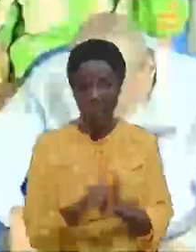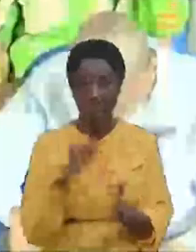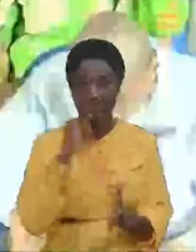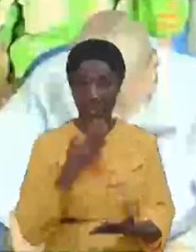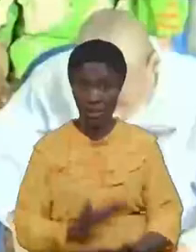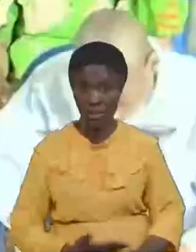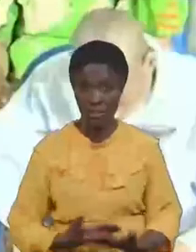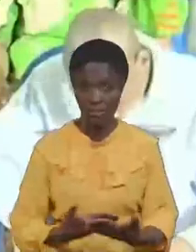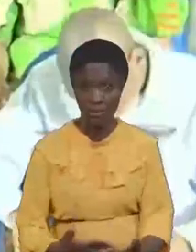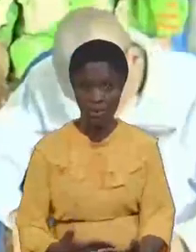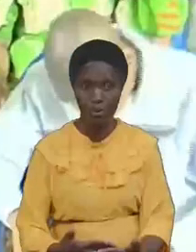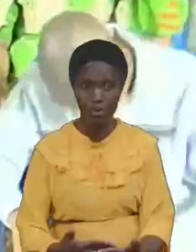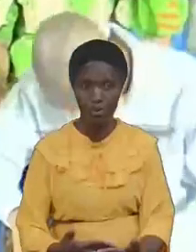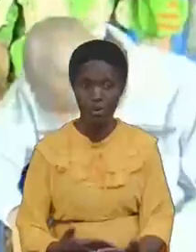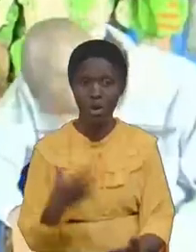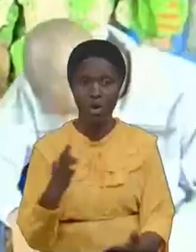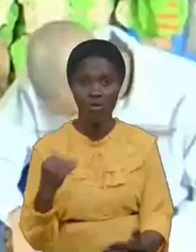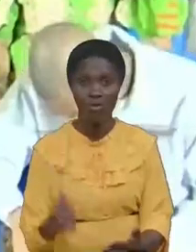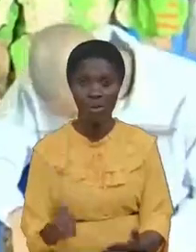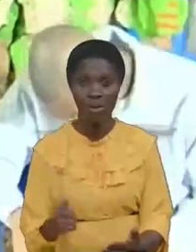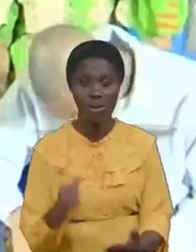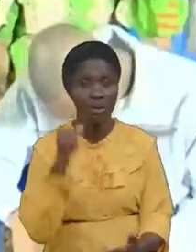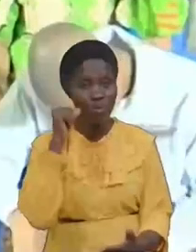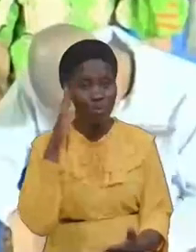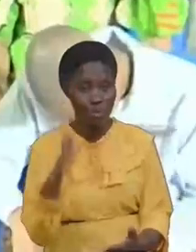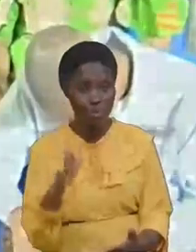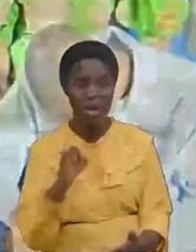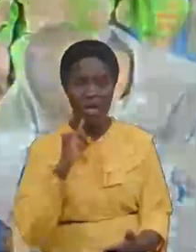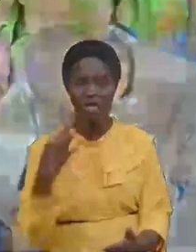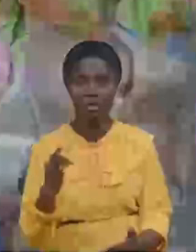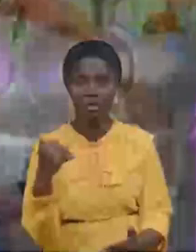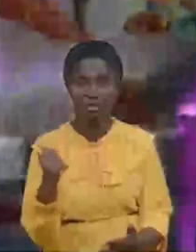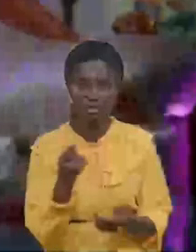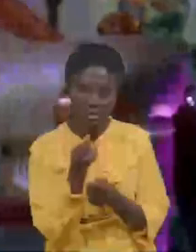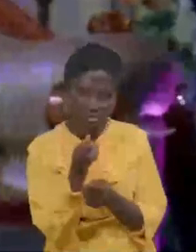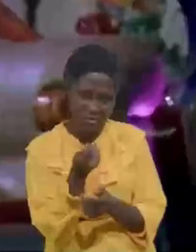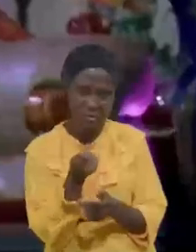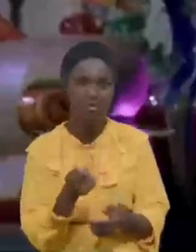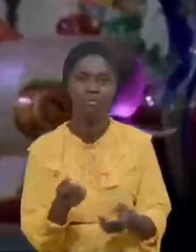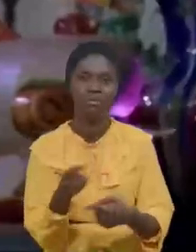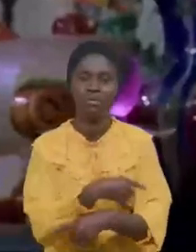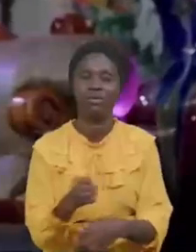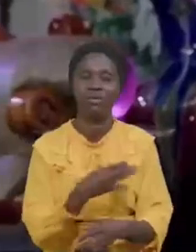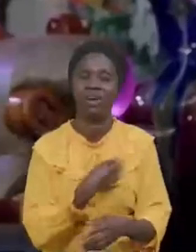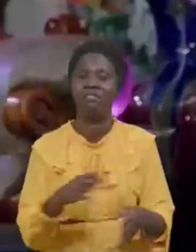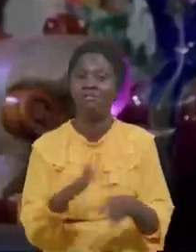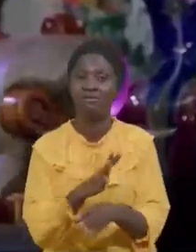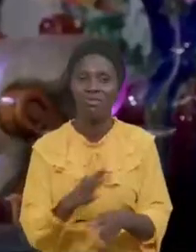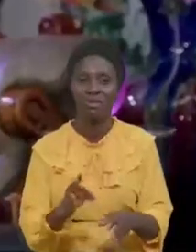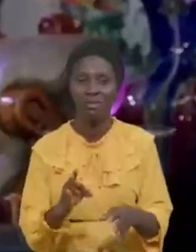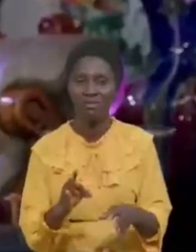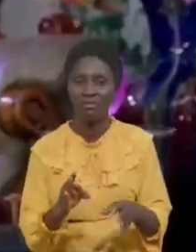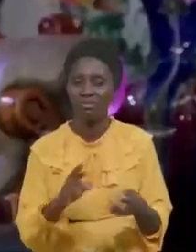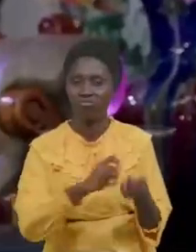femme, sa vie est courte, sans cesse agitée. Ça, c'est la